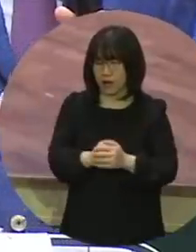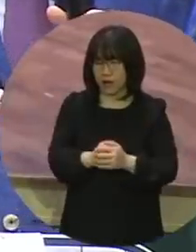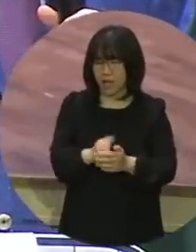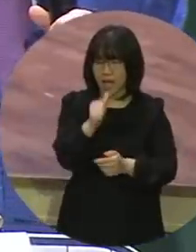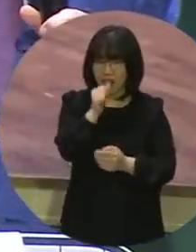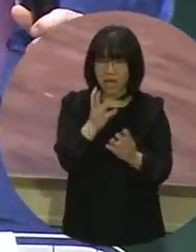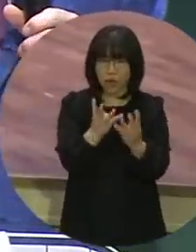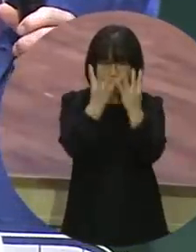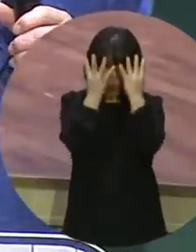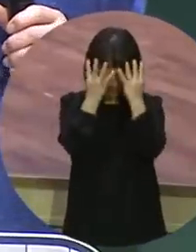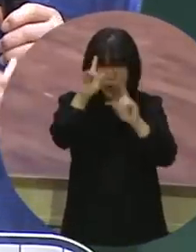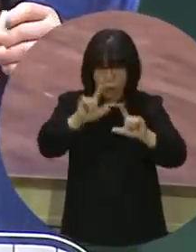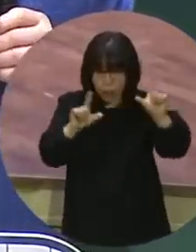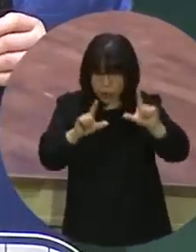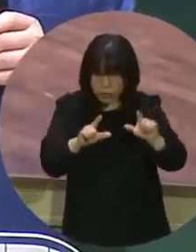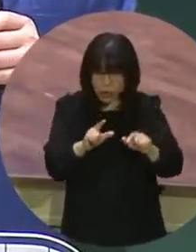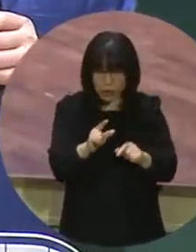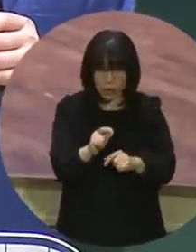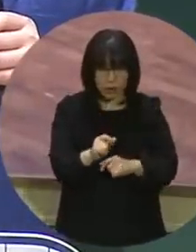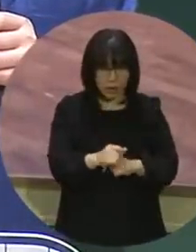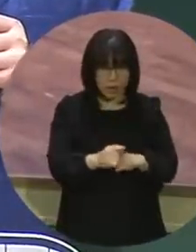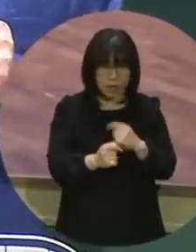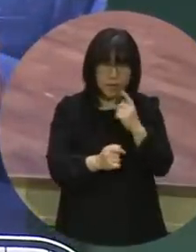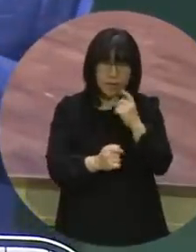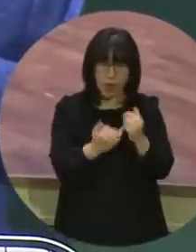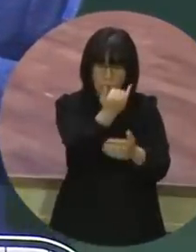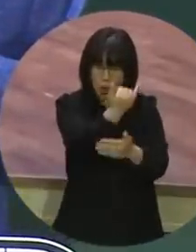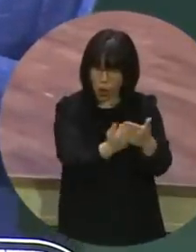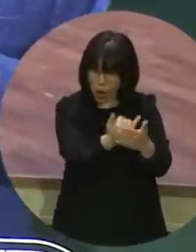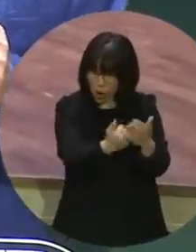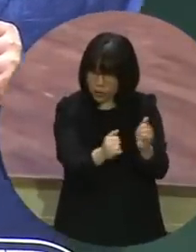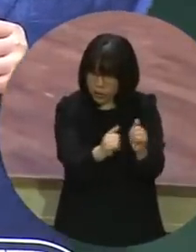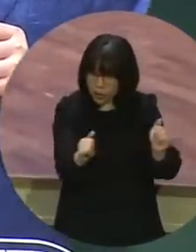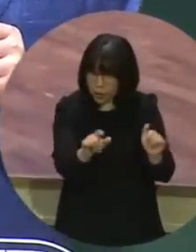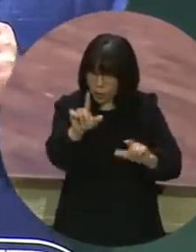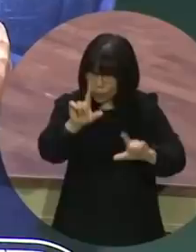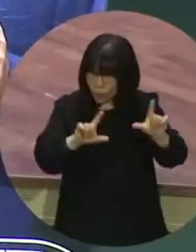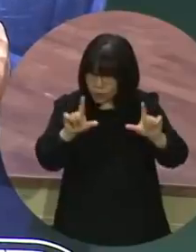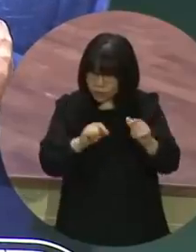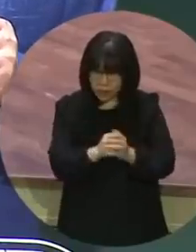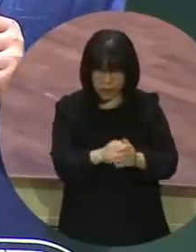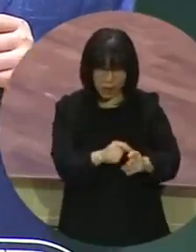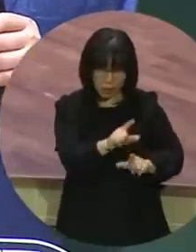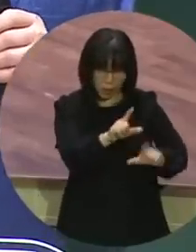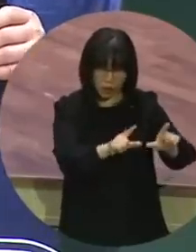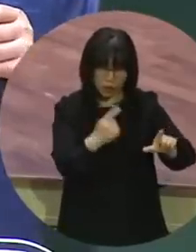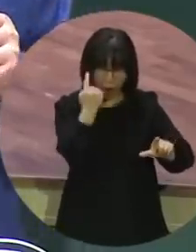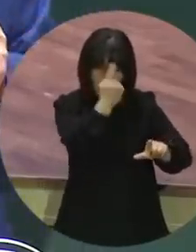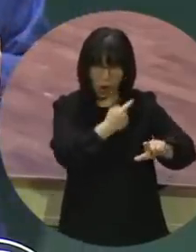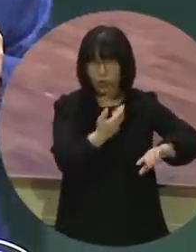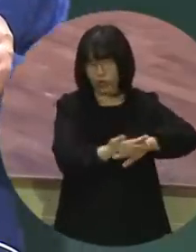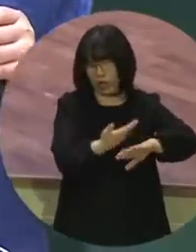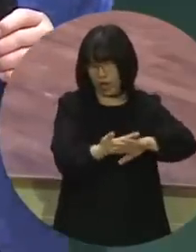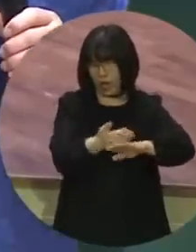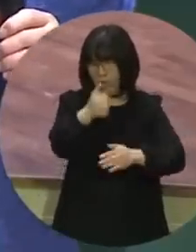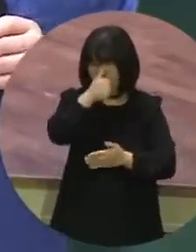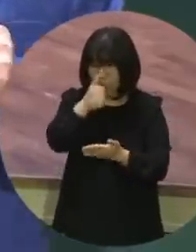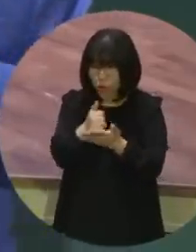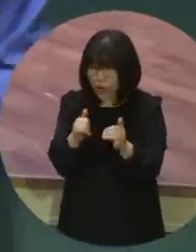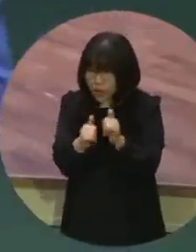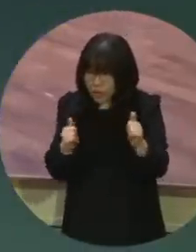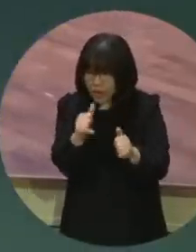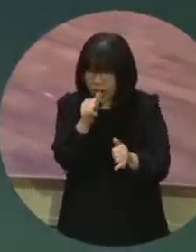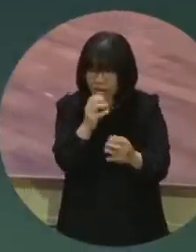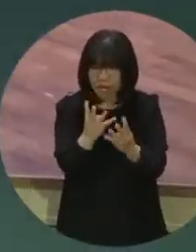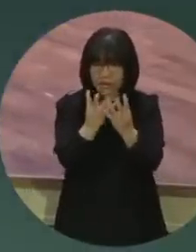가보세요. 어? 저 고아원에 가보시라고요. 고아원 출신들 내가 전도를 해보면요. 다릅니다. 이런 죄수들 가보세요. 죄수들 얼굴이